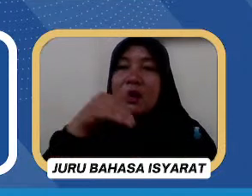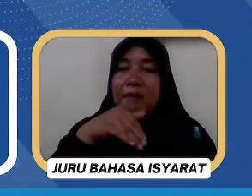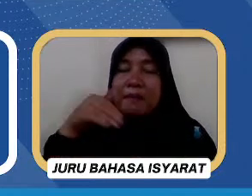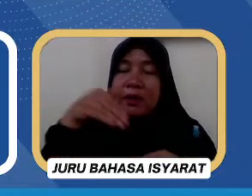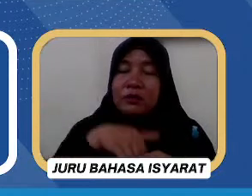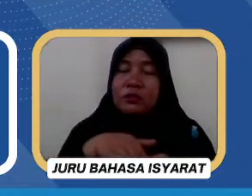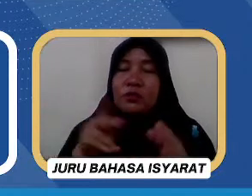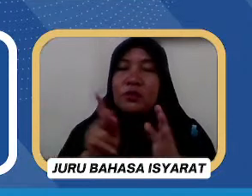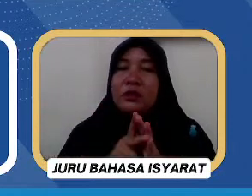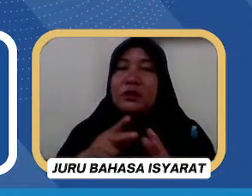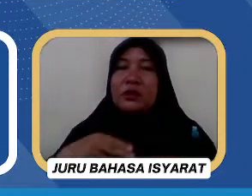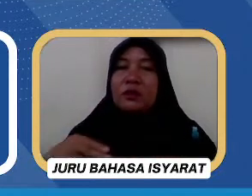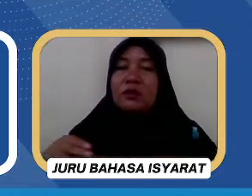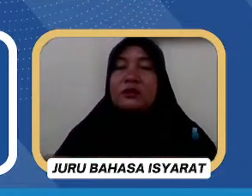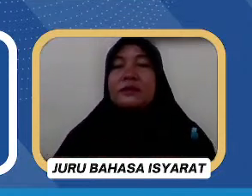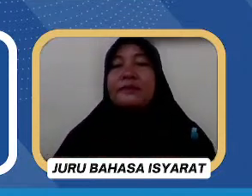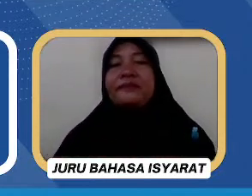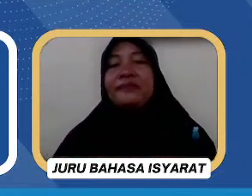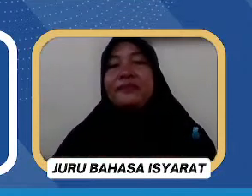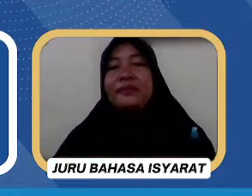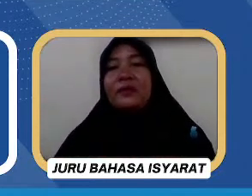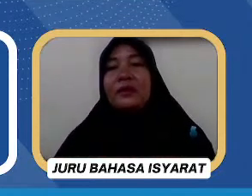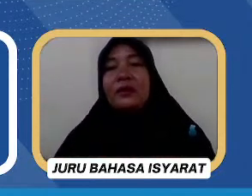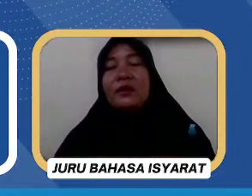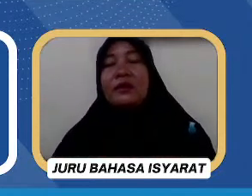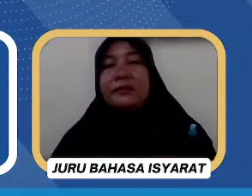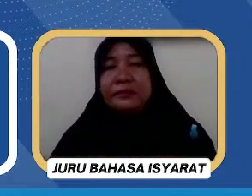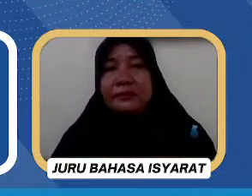Secara mendasar, perlu tadi saya bilang bahwa